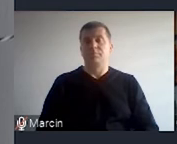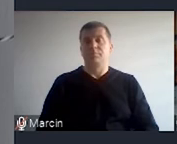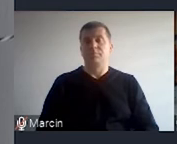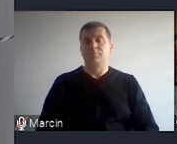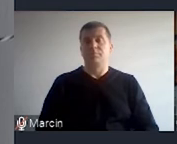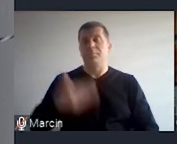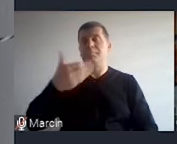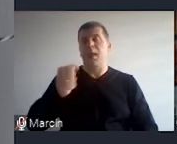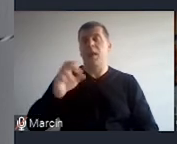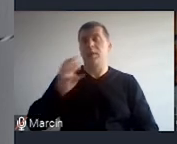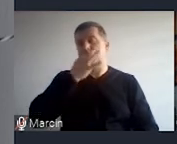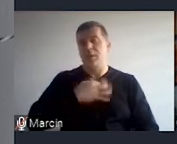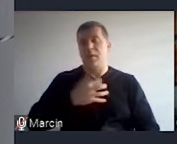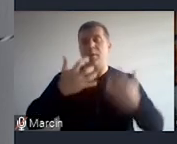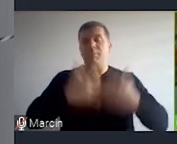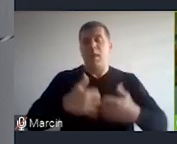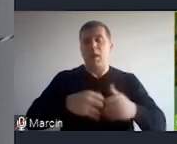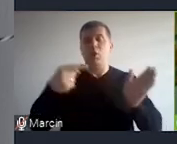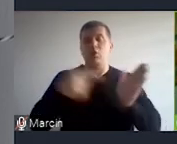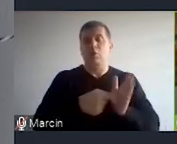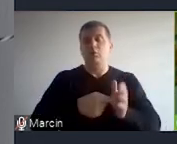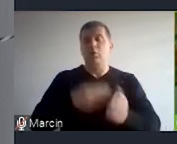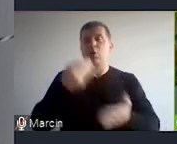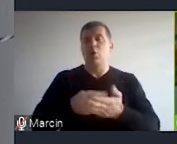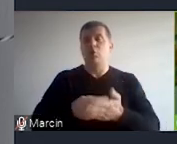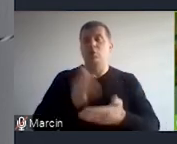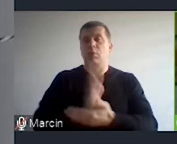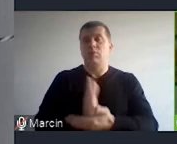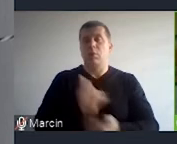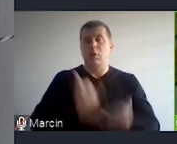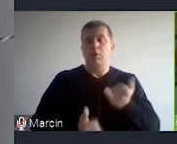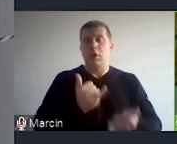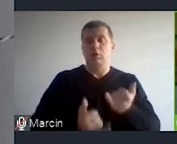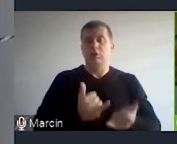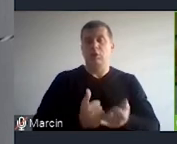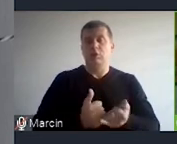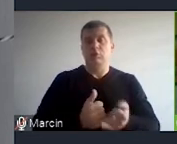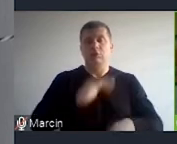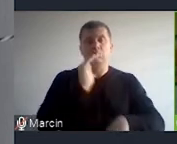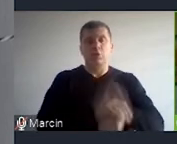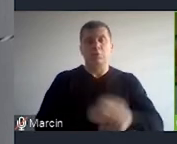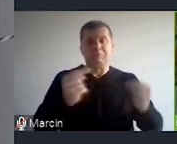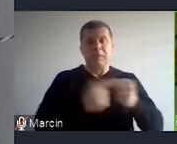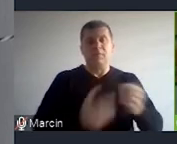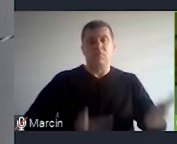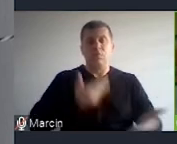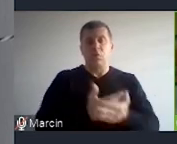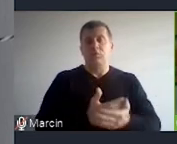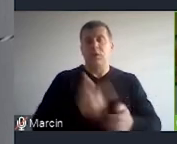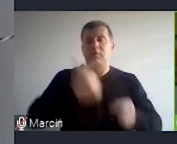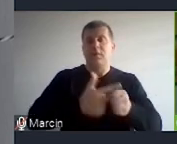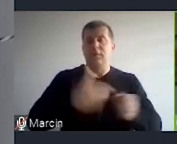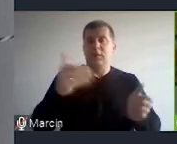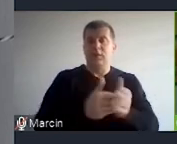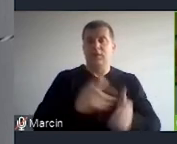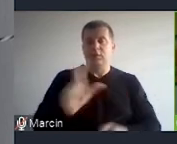Pani Marta pyta o mechanizm dotyczący kosztów pośrednich. Jeżeli koszty zgodnie z wnioskiem to 20